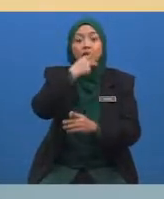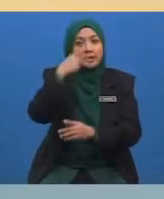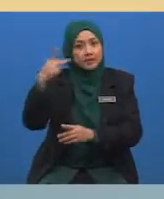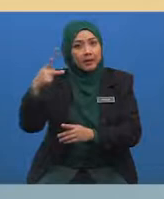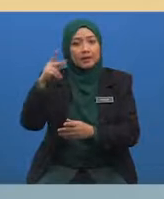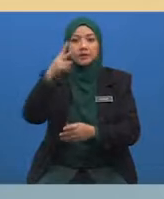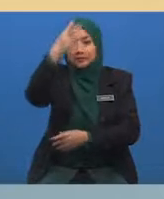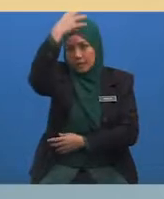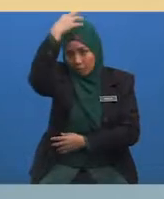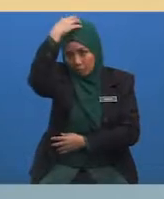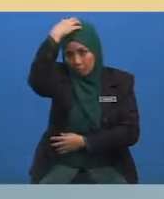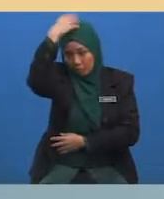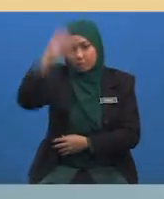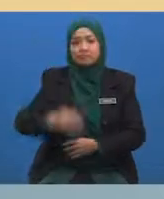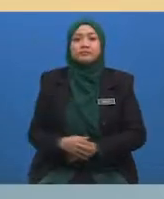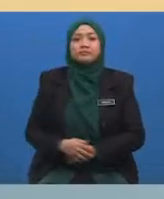Selangor.